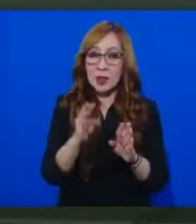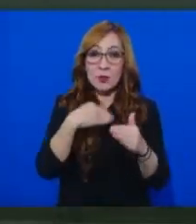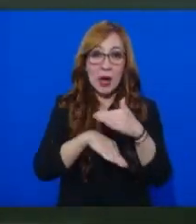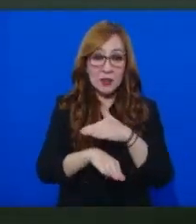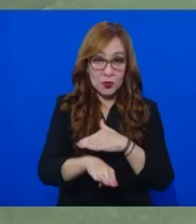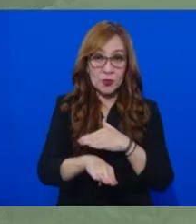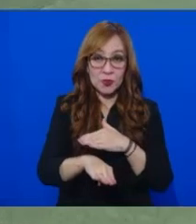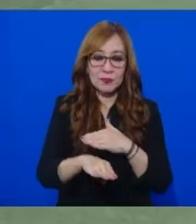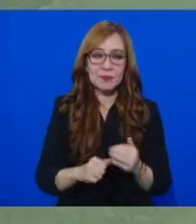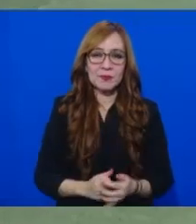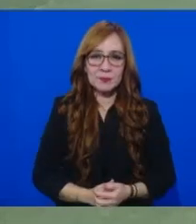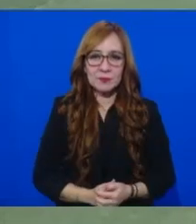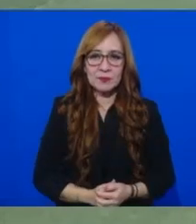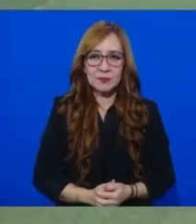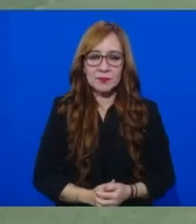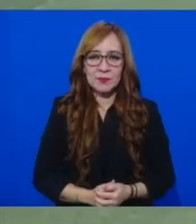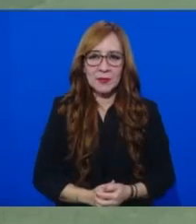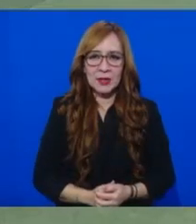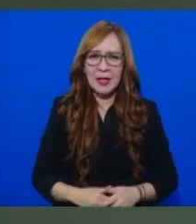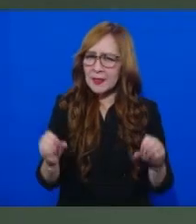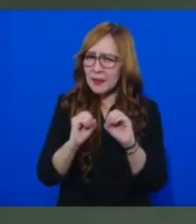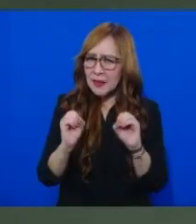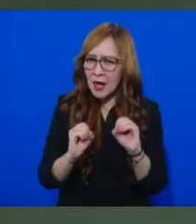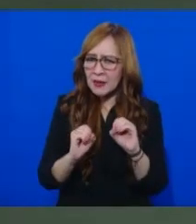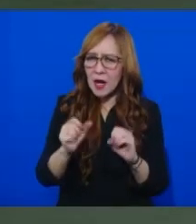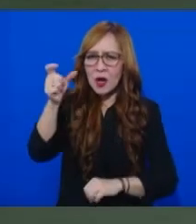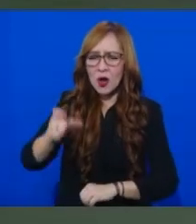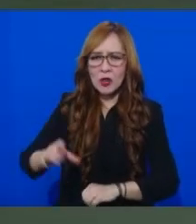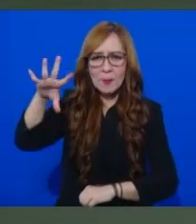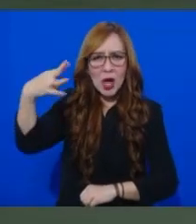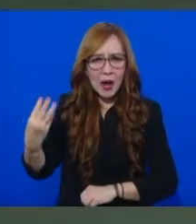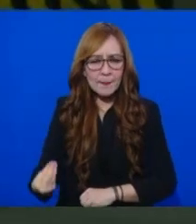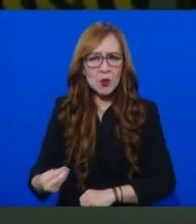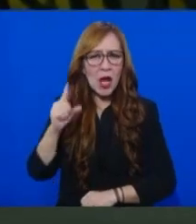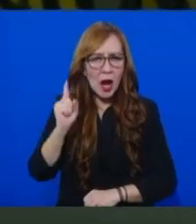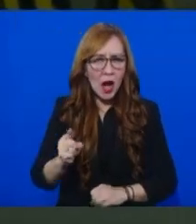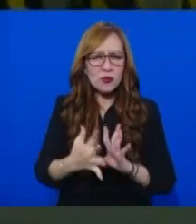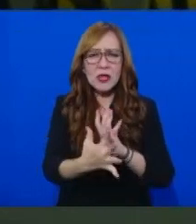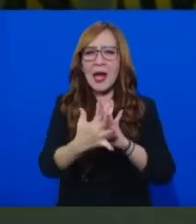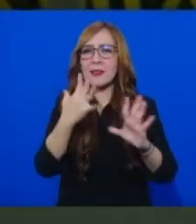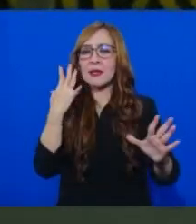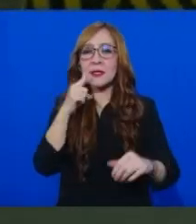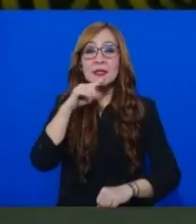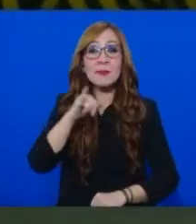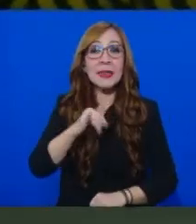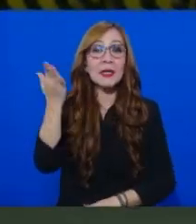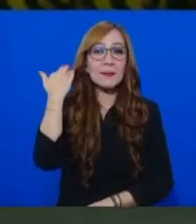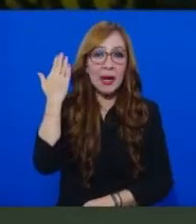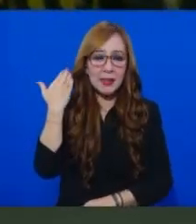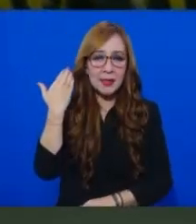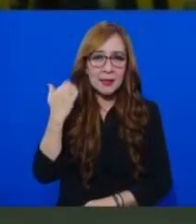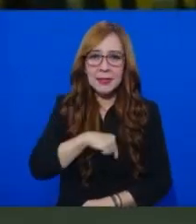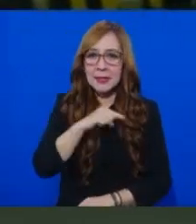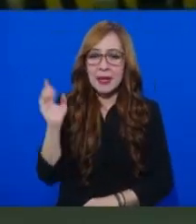di area dermaga. Tidak nampak adanya para pemudik yang harus antri masuk ke area dermaga seperti yang terlihat pada kemarin. Hingga